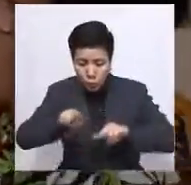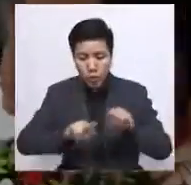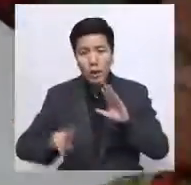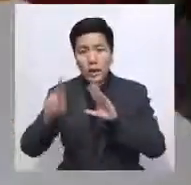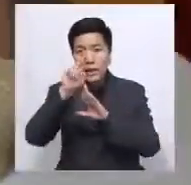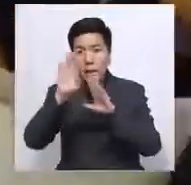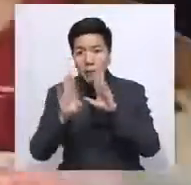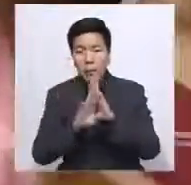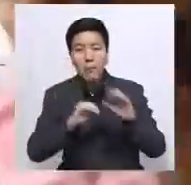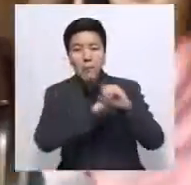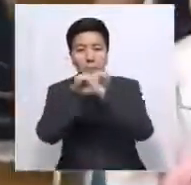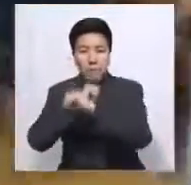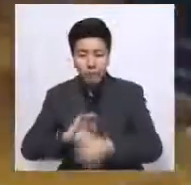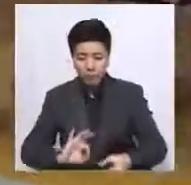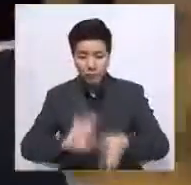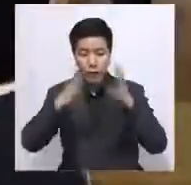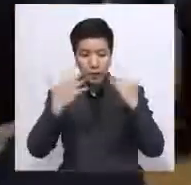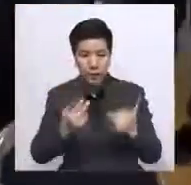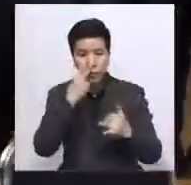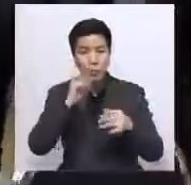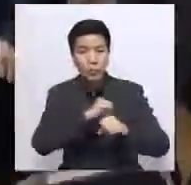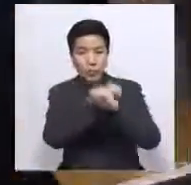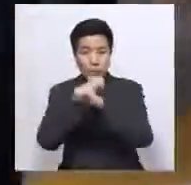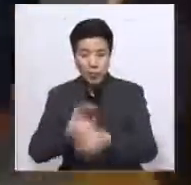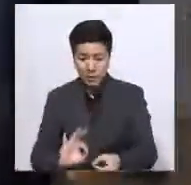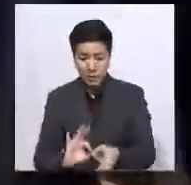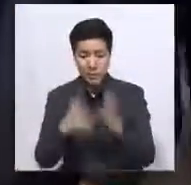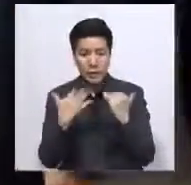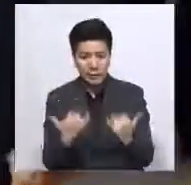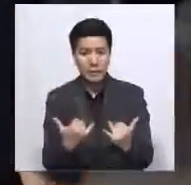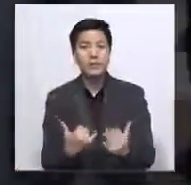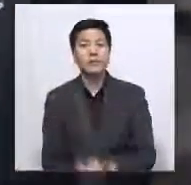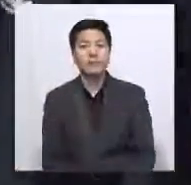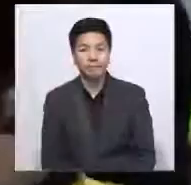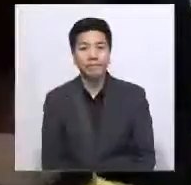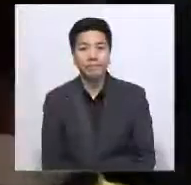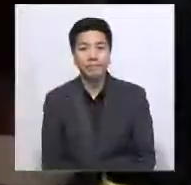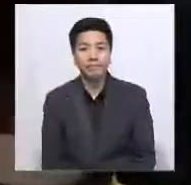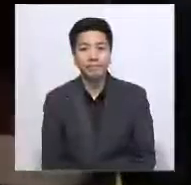อบระบบป้องกันอัคคีภัยภายในอาคารเพื่อป้องกันการเกิดเหตุร้ายอีกค่ะ